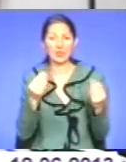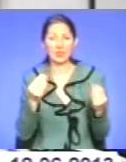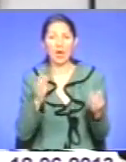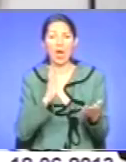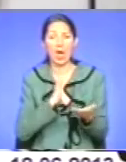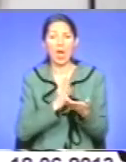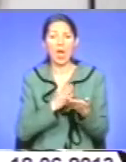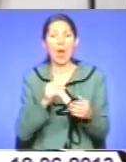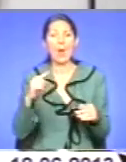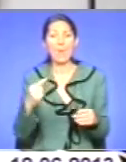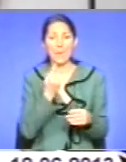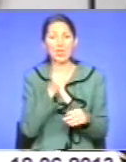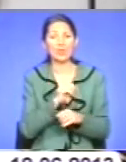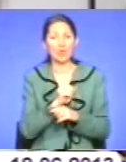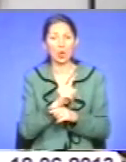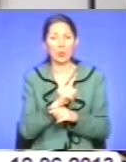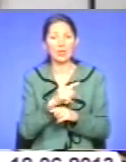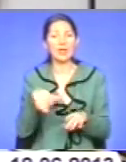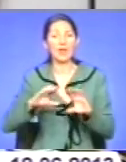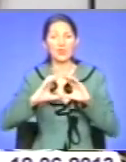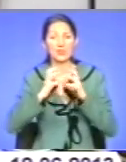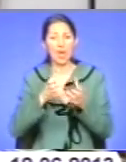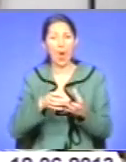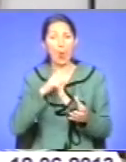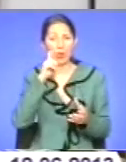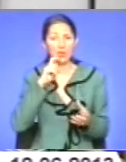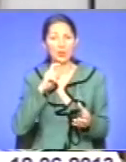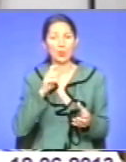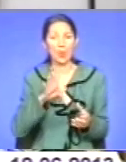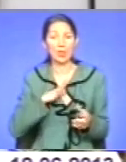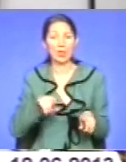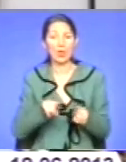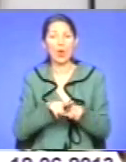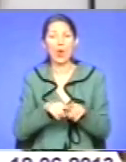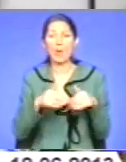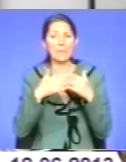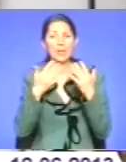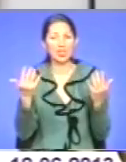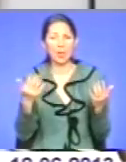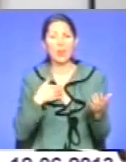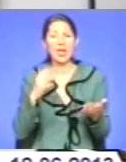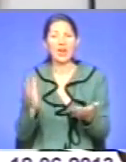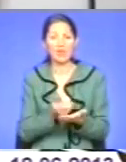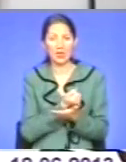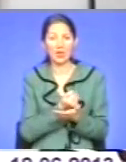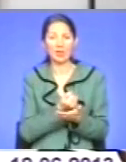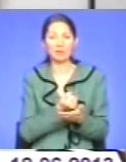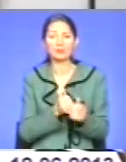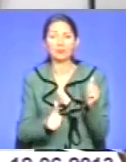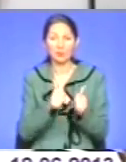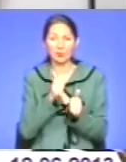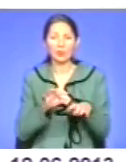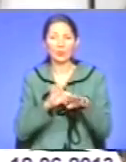проходить вперше в Тернополі. Вона всеукраїнського не була такого масштабу, але ми виграли тендер на проведення